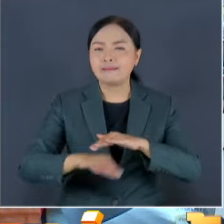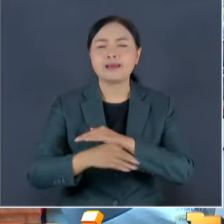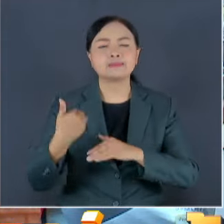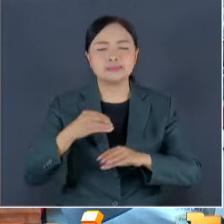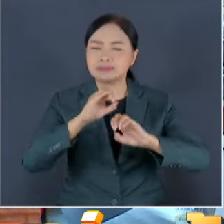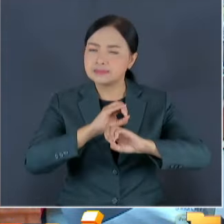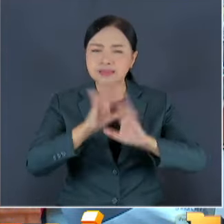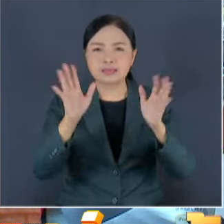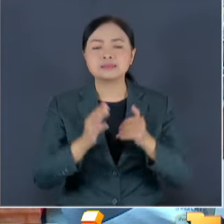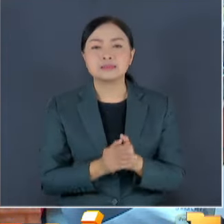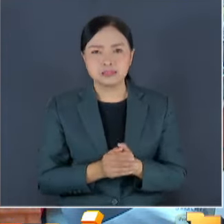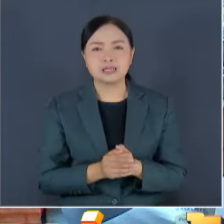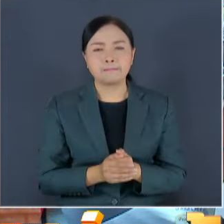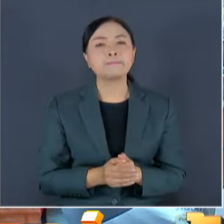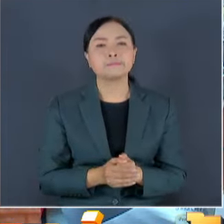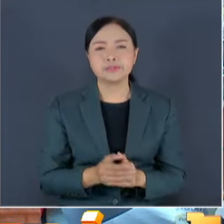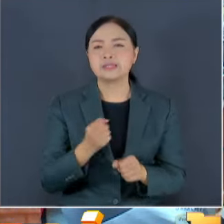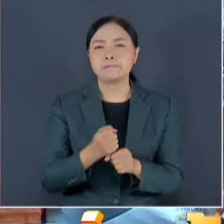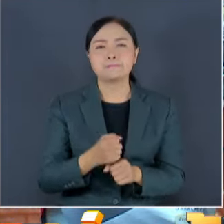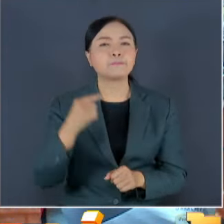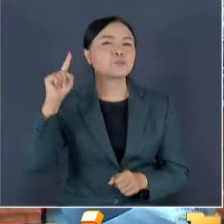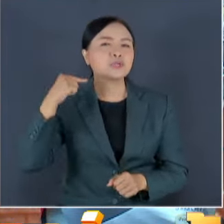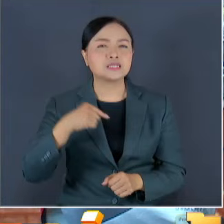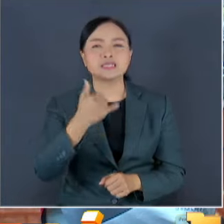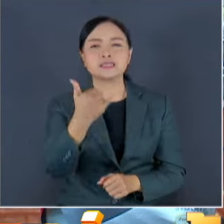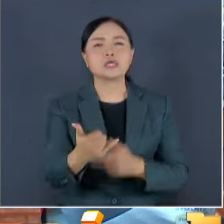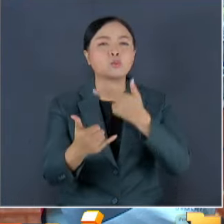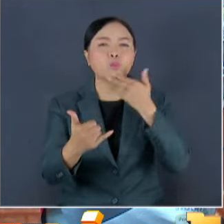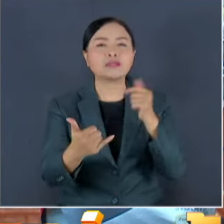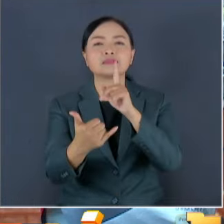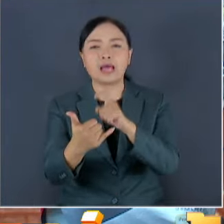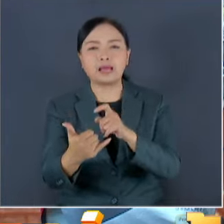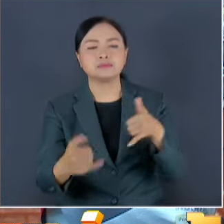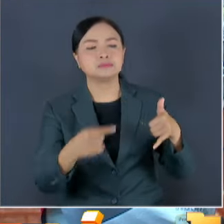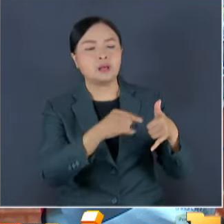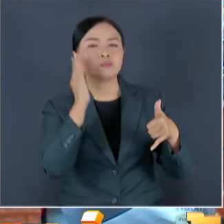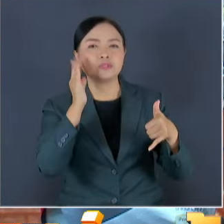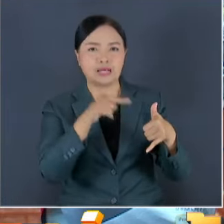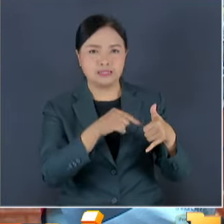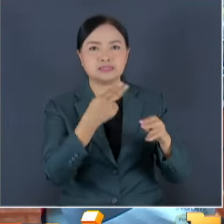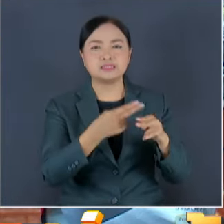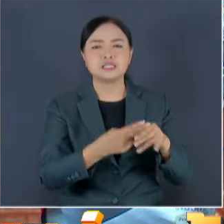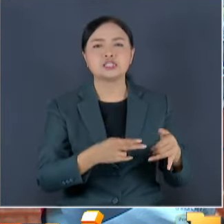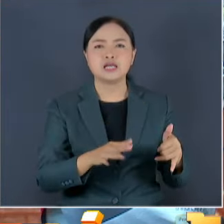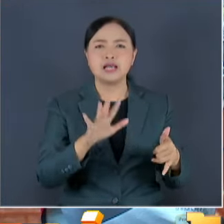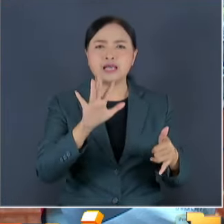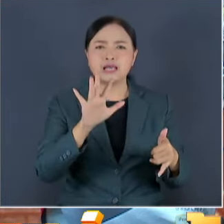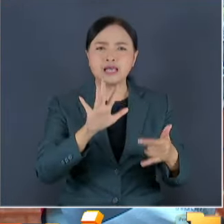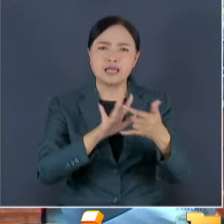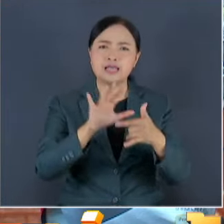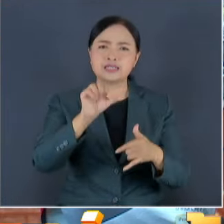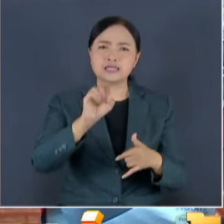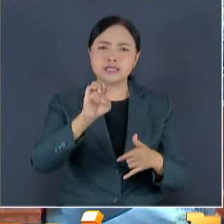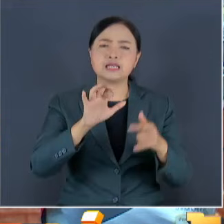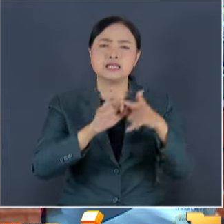างจะชัดเจนแล้วว่าการก่อเหตุทั้งหมดที่ฆ่าหวานเจี๊ยบเนี่ยนะฮะก็คือตัวเสียชัดเนี่ยแหละฮะแต่วันนี้อยากให้ฟังภรรยาของเสีย